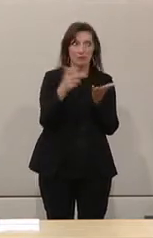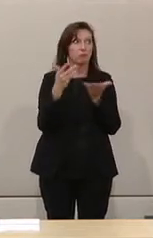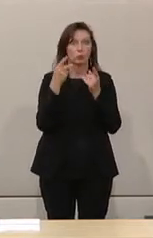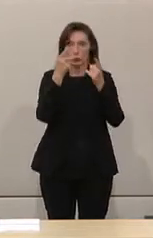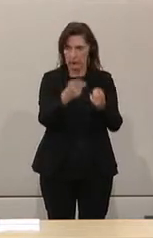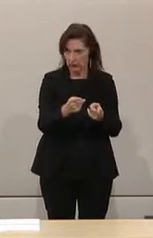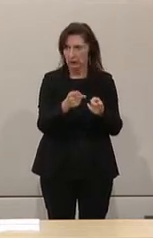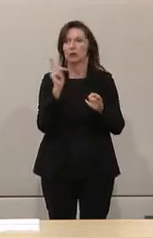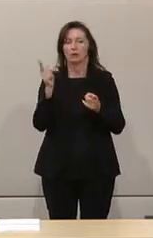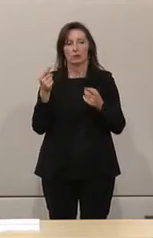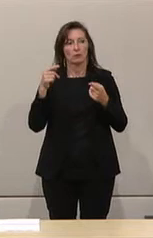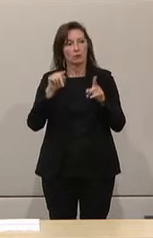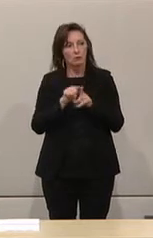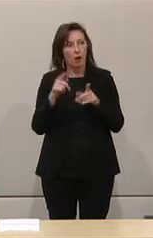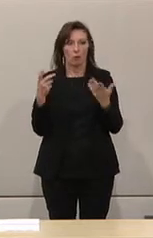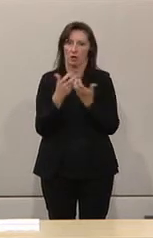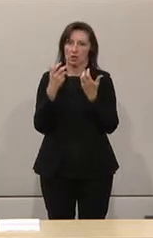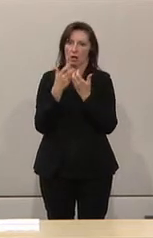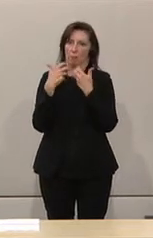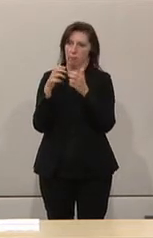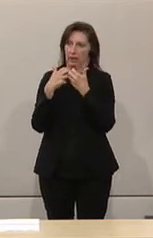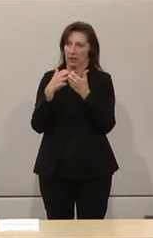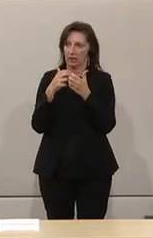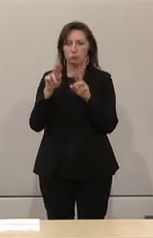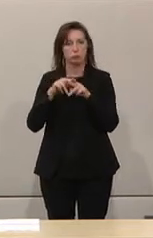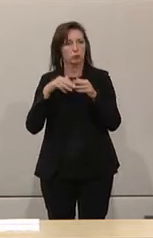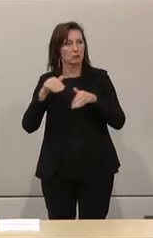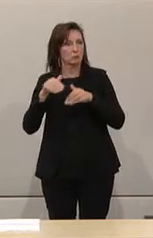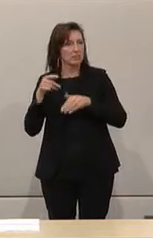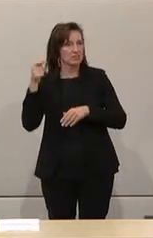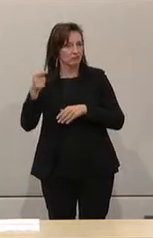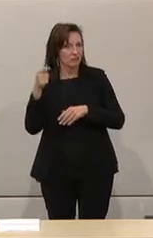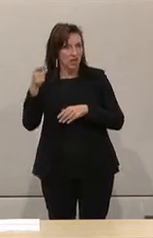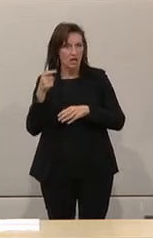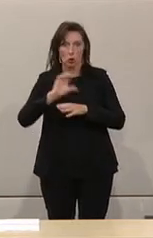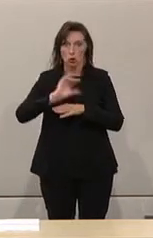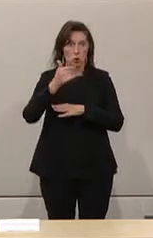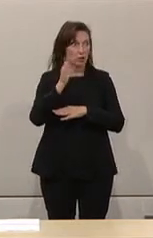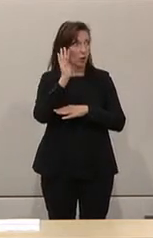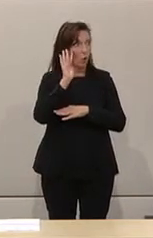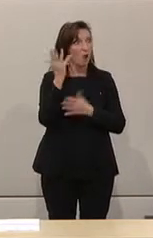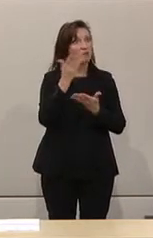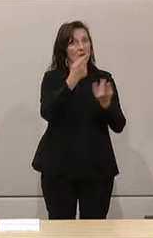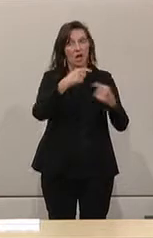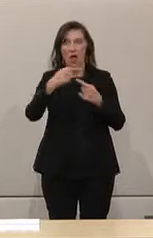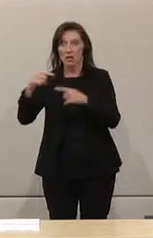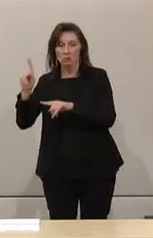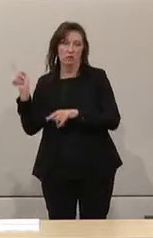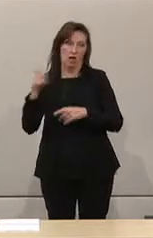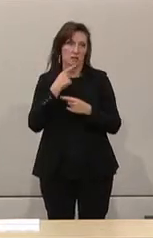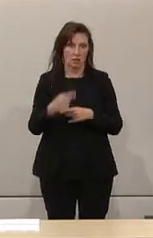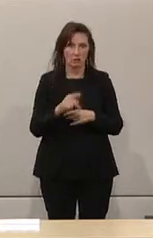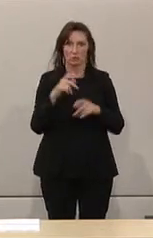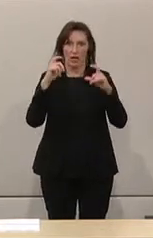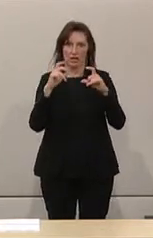näheren Grundsätze hinsichtlich der Erstellung der Berichte hat der Bundesminister für Finanzen nach Anhörung der Länder festzulegen. Römisch 2. In Artikel